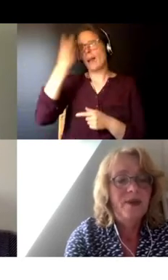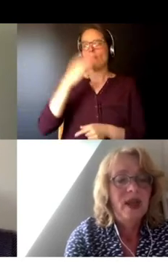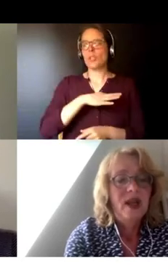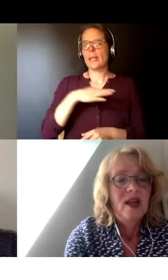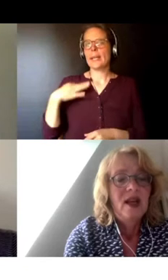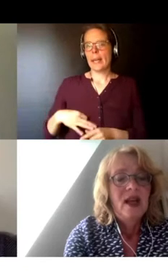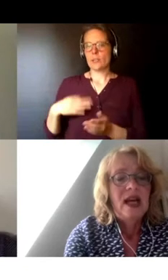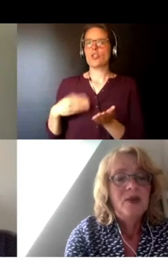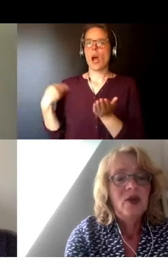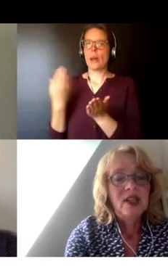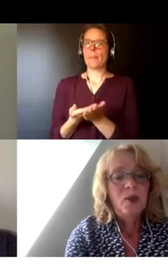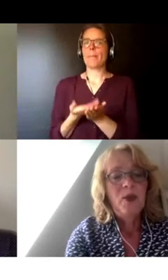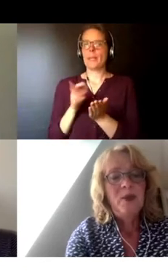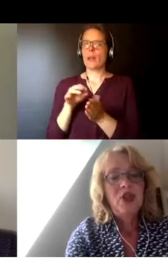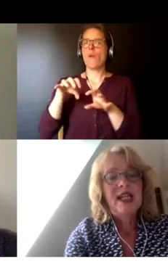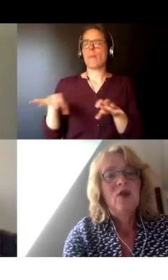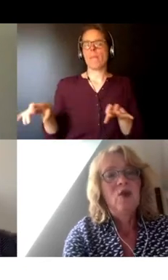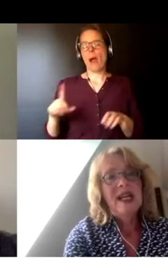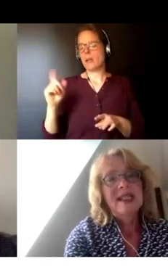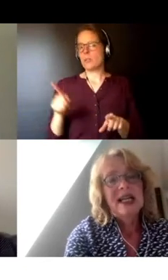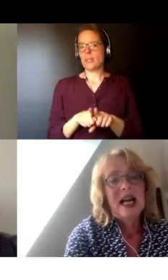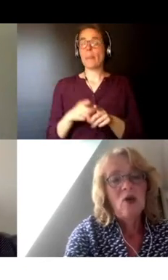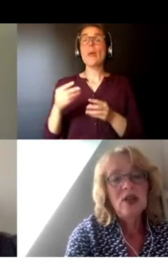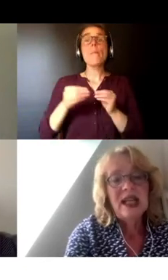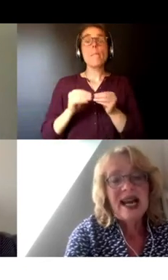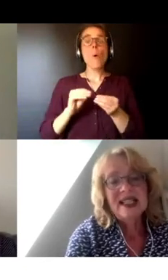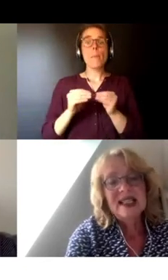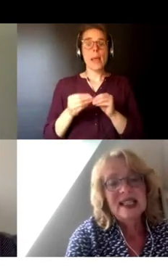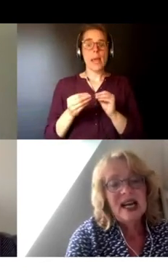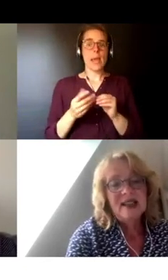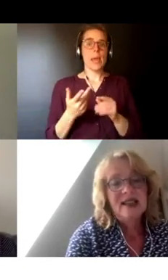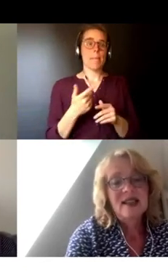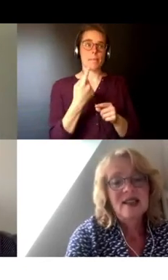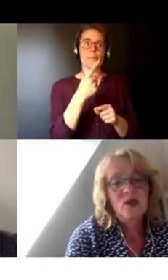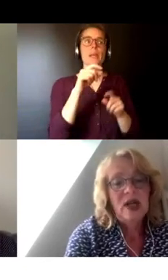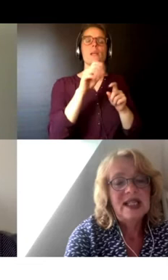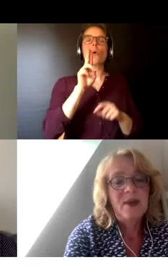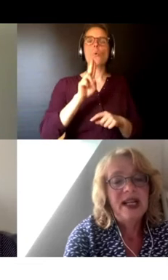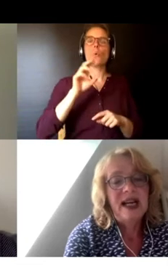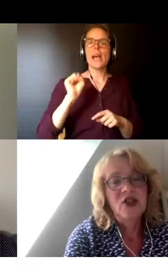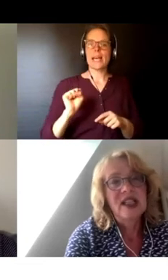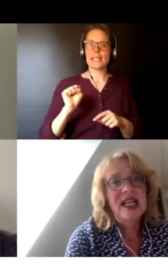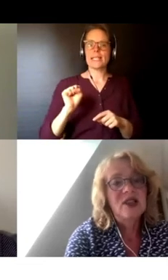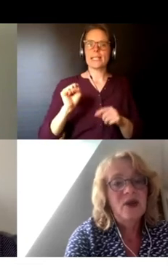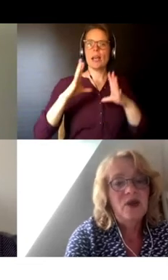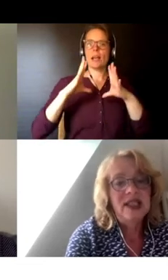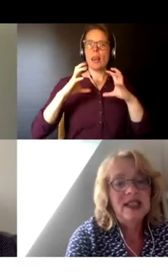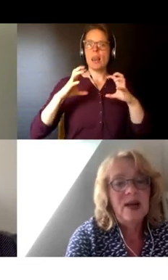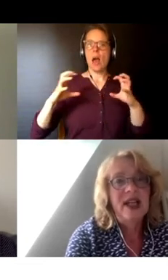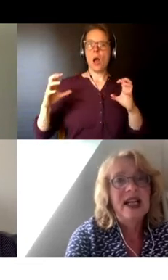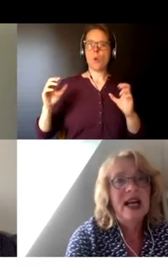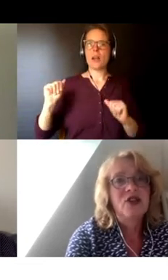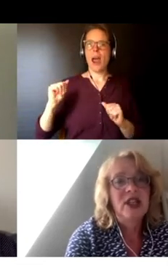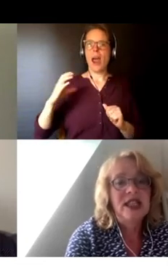genauso. Ein besonderes Problem stellt der US Cloud Act dar. Dieses US-amerikanische Gesetz